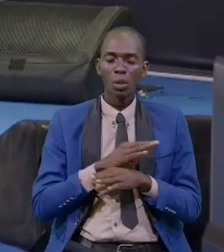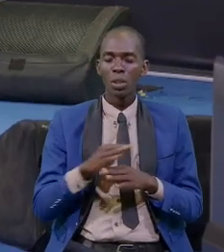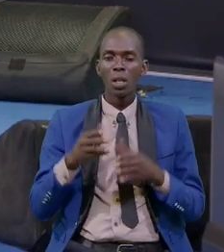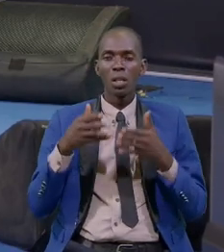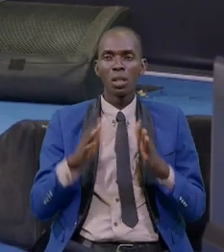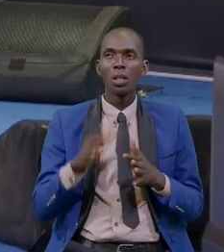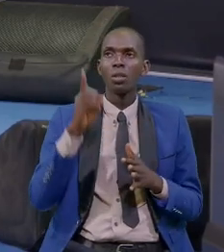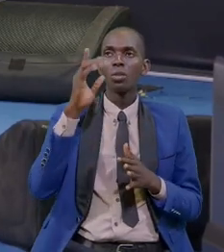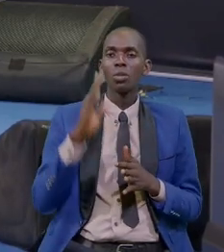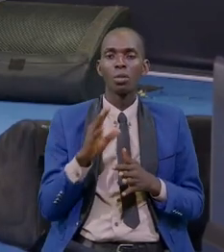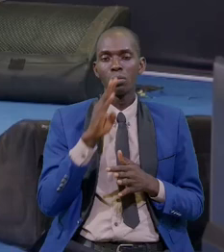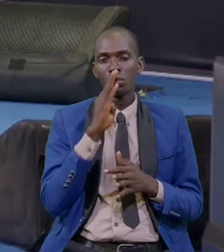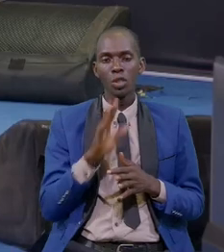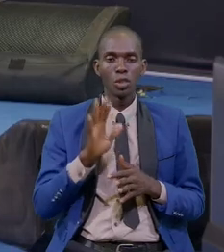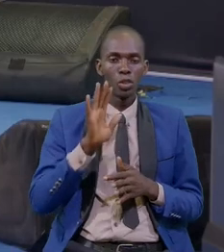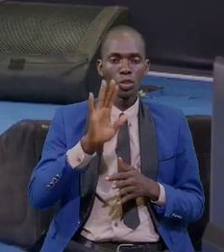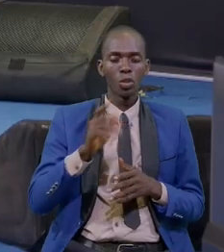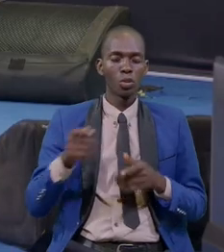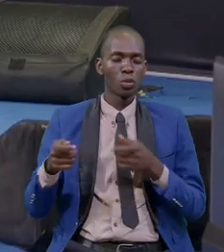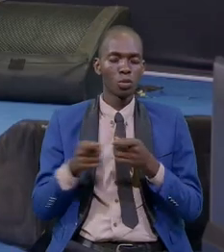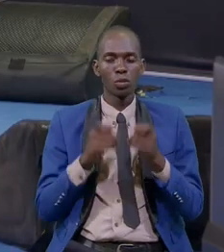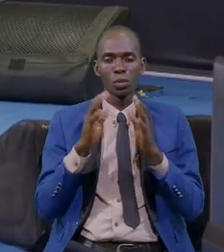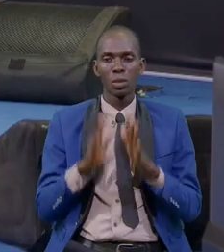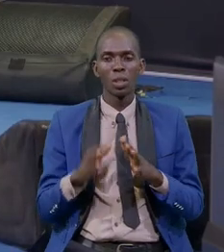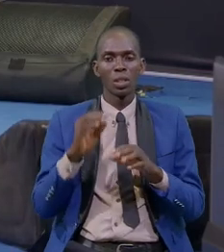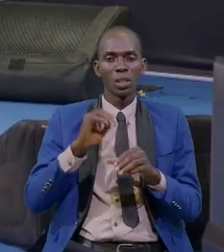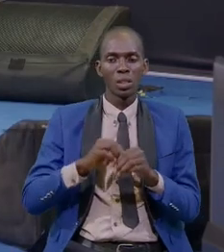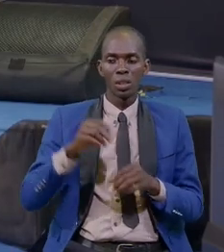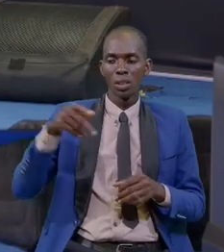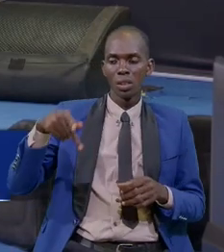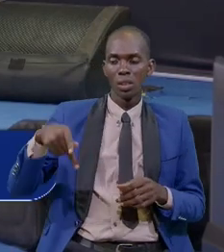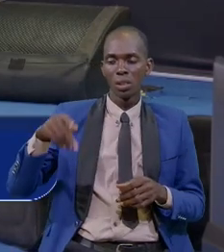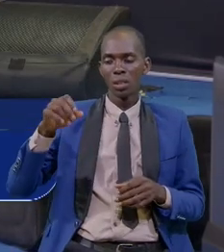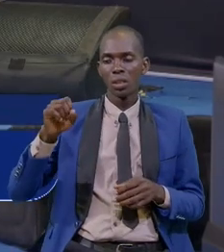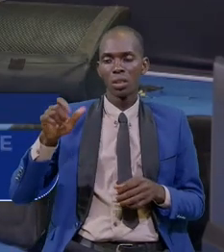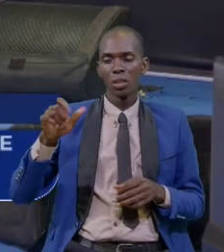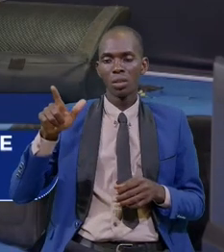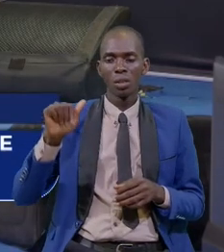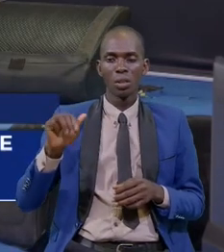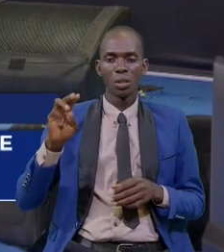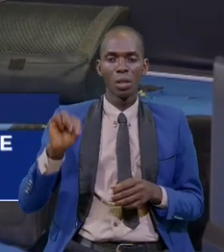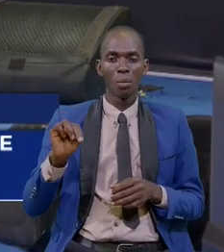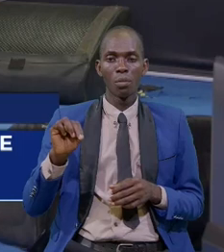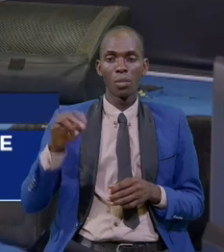soit le guide sur eux, le dominateur sur eux. Nous regardons maintenant